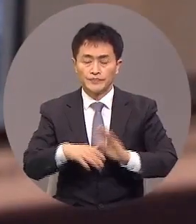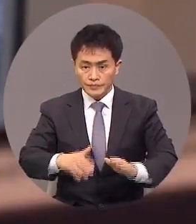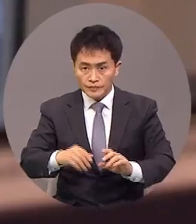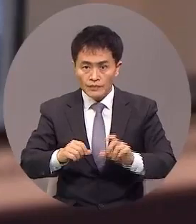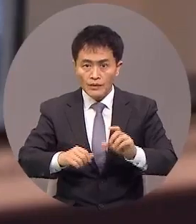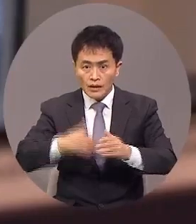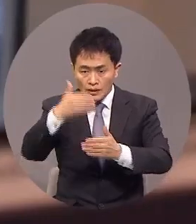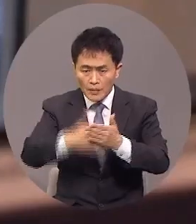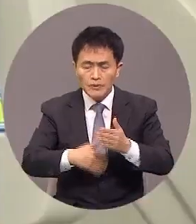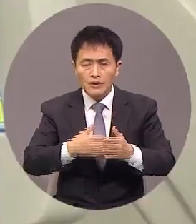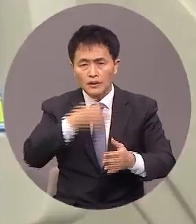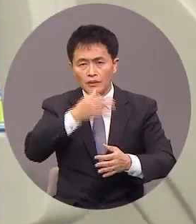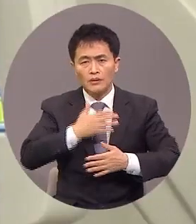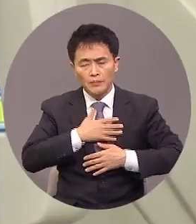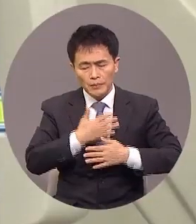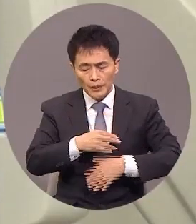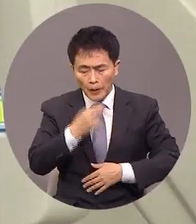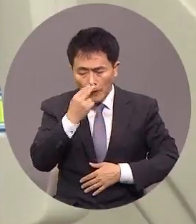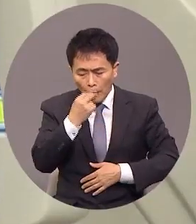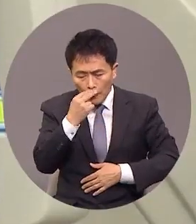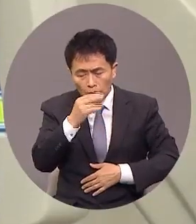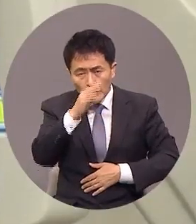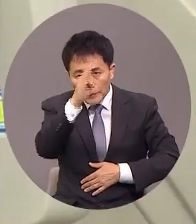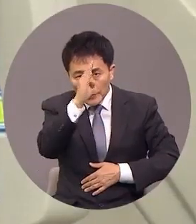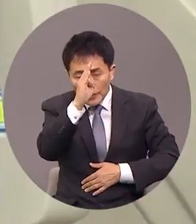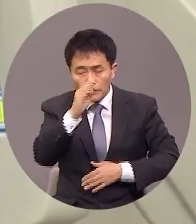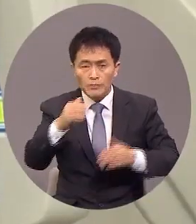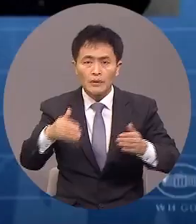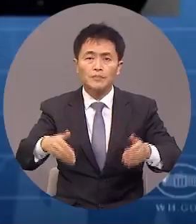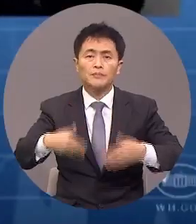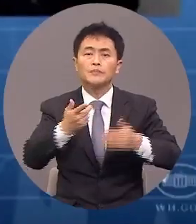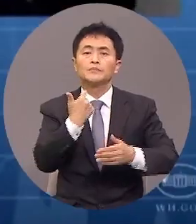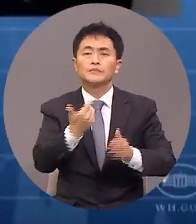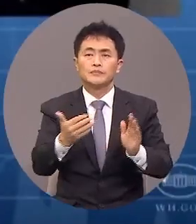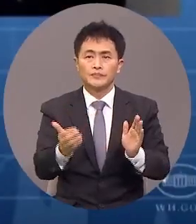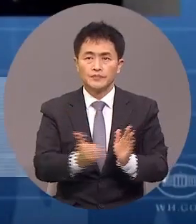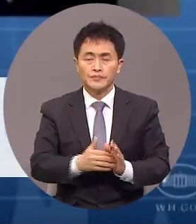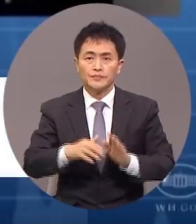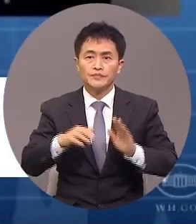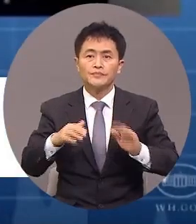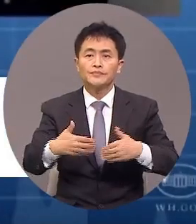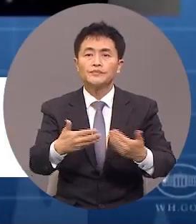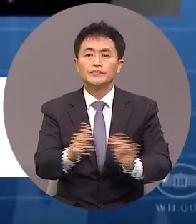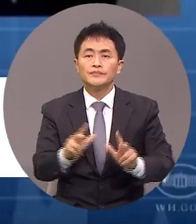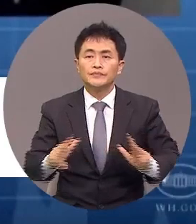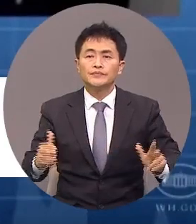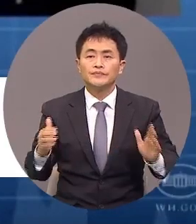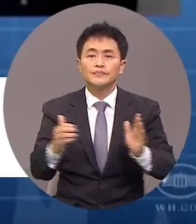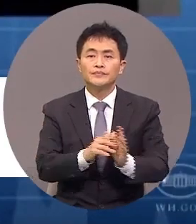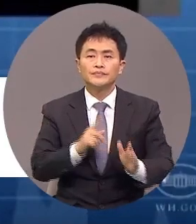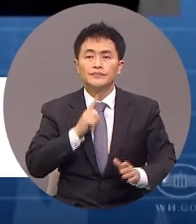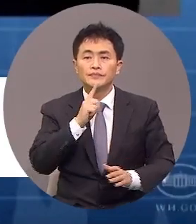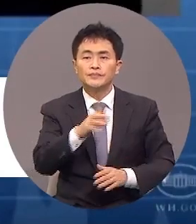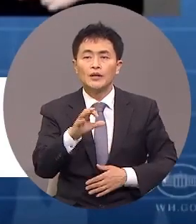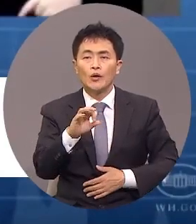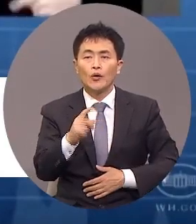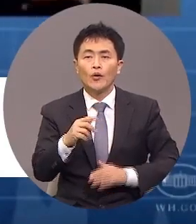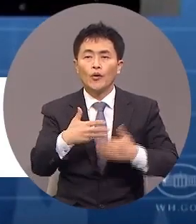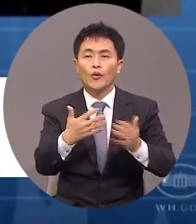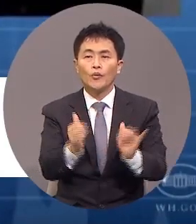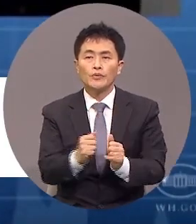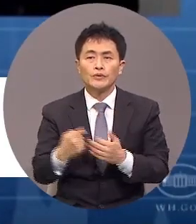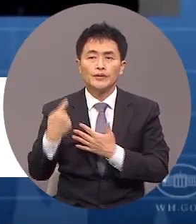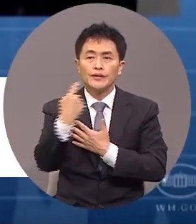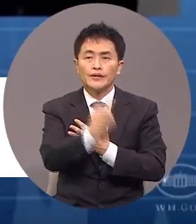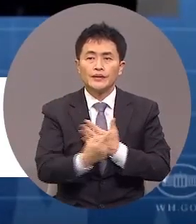나머지는 기침과 피로, 콧물 정도의 가벼운 증상만 겪었습니다. Most people experienced only mild